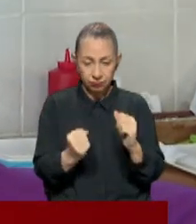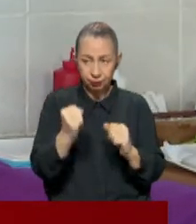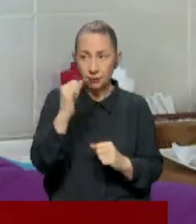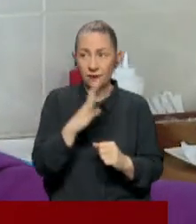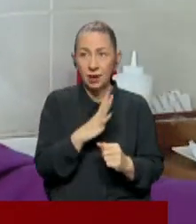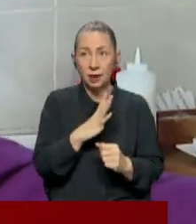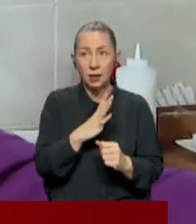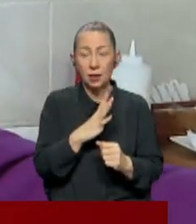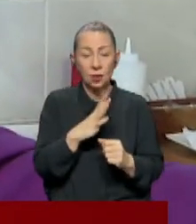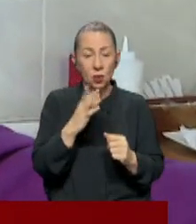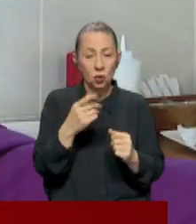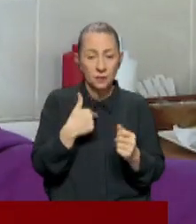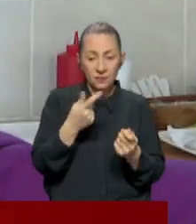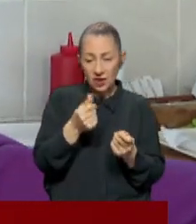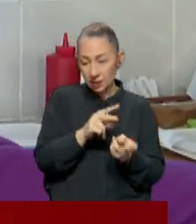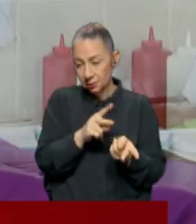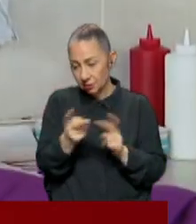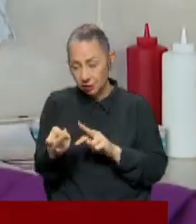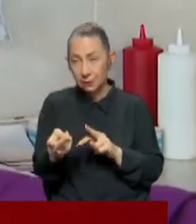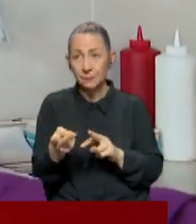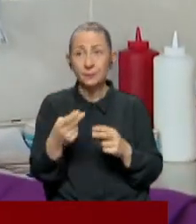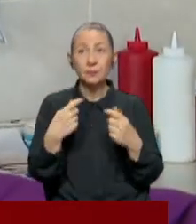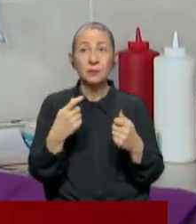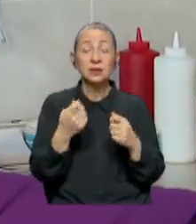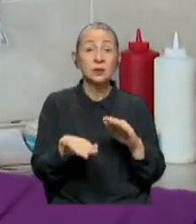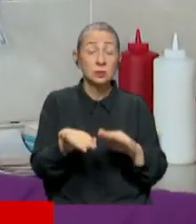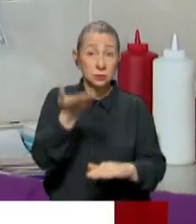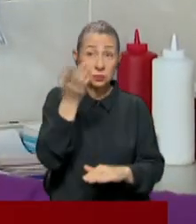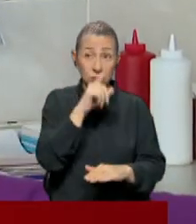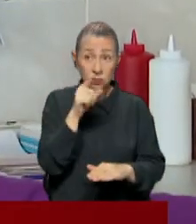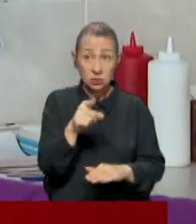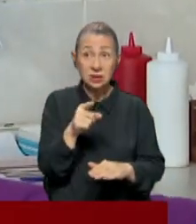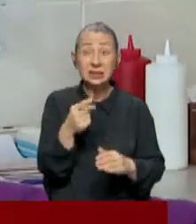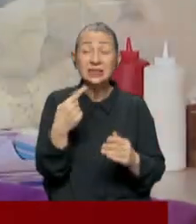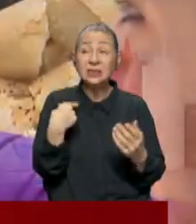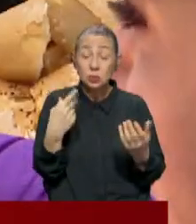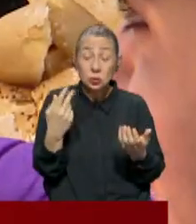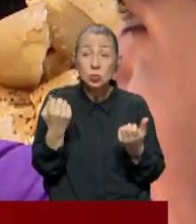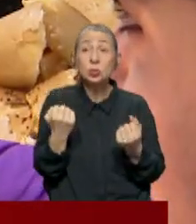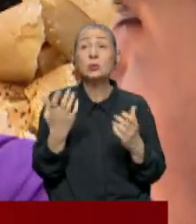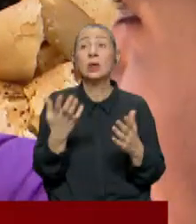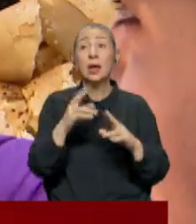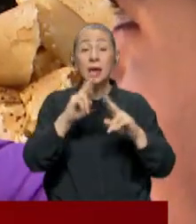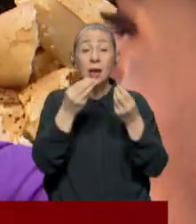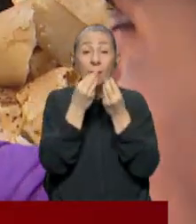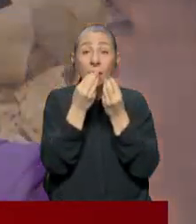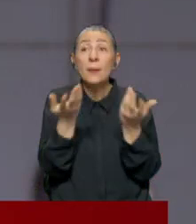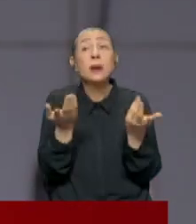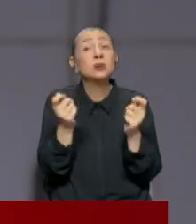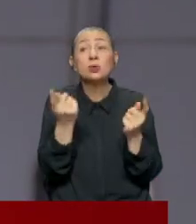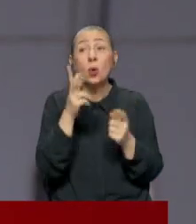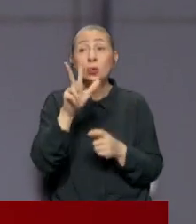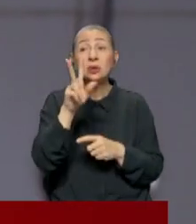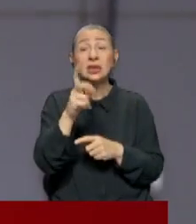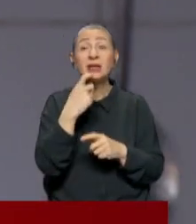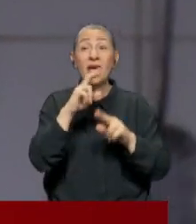oluyor. Onu biz fiyatlara yansıtıyoruz. Maliyetler yükseldiği için dayanamıyorlar. Ekmek teknemiz ama yapacak bir şey yok, ne yapalım.